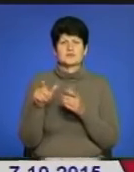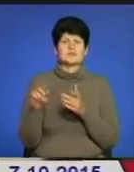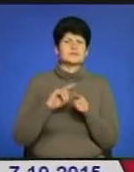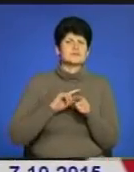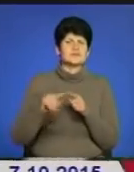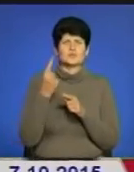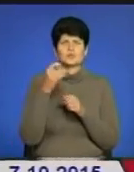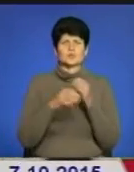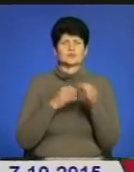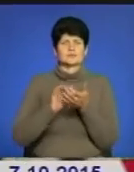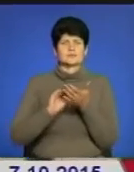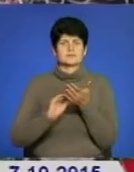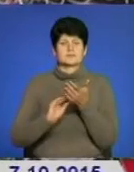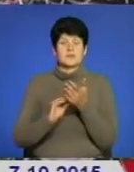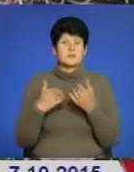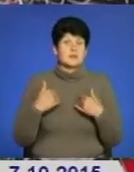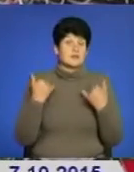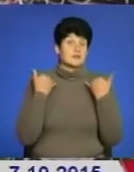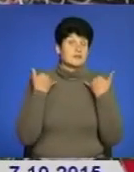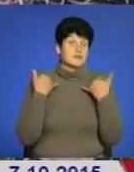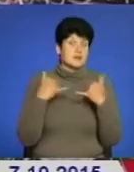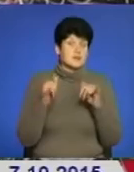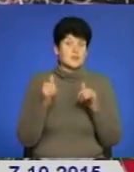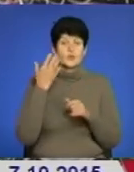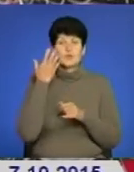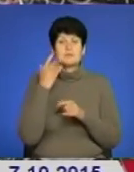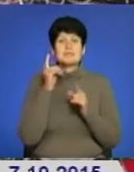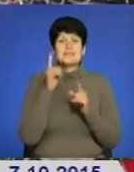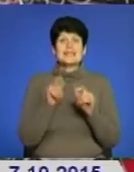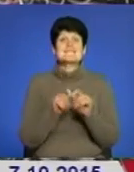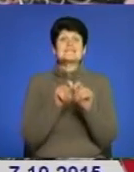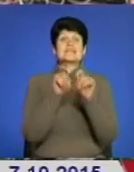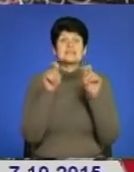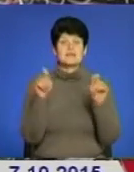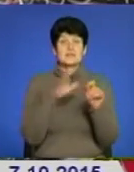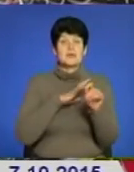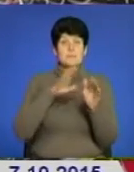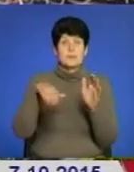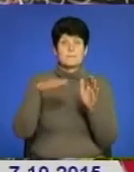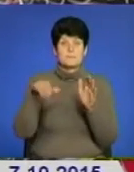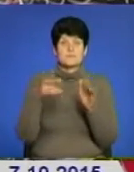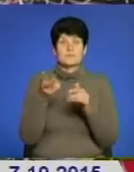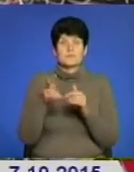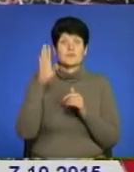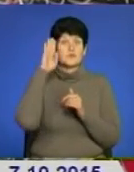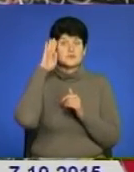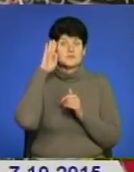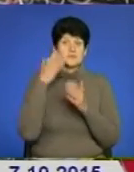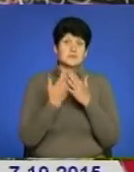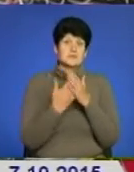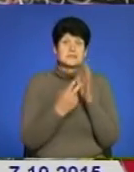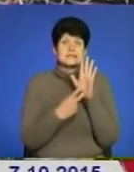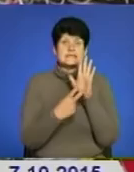добу. Найбільш мене вразило, коли ми її лише відкрили, і вона ще була пустою, підійшов чоловік, йому в районі